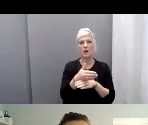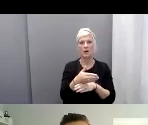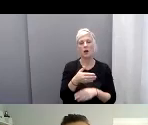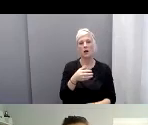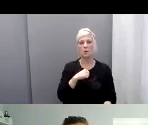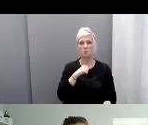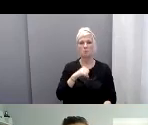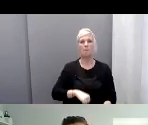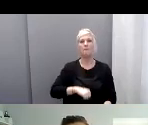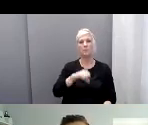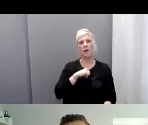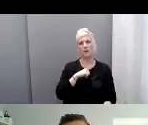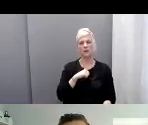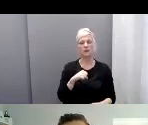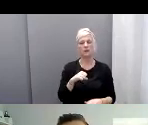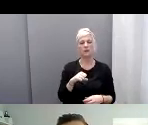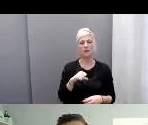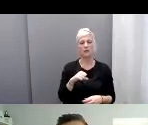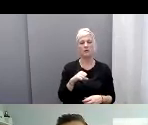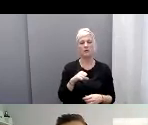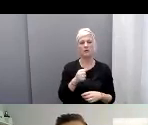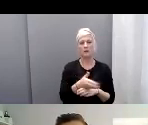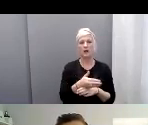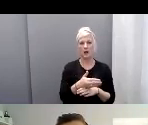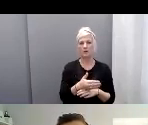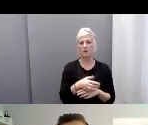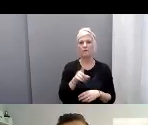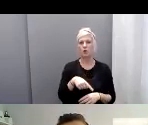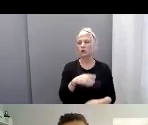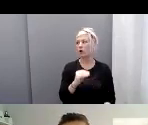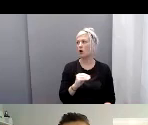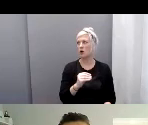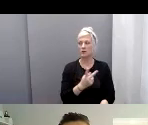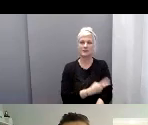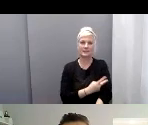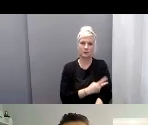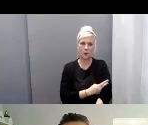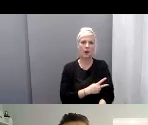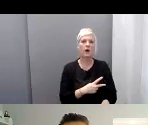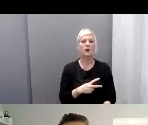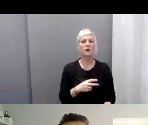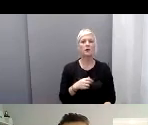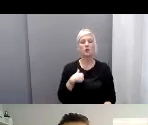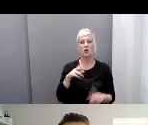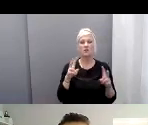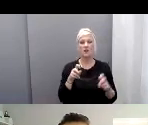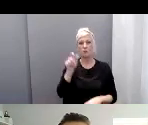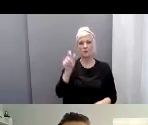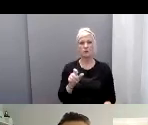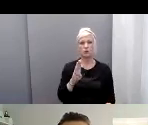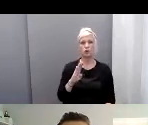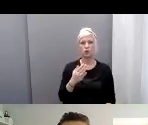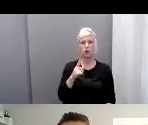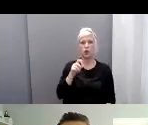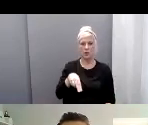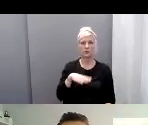Pride-flaggan för asexuella. Och en av mina intervjupersoner som jag har kallat Dylan, som har neuropsykiatrisk